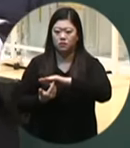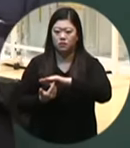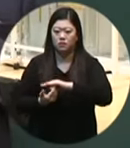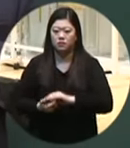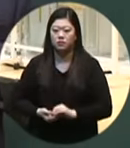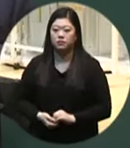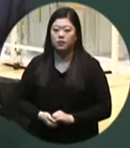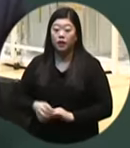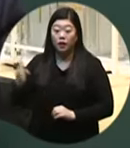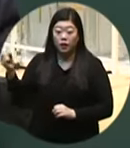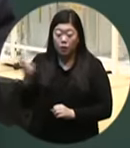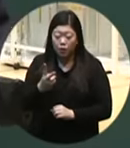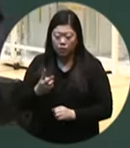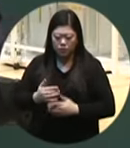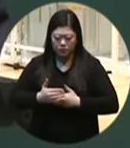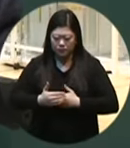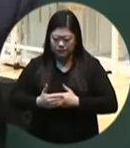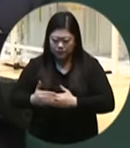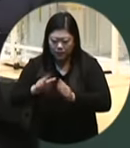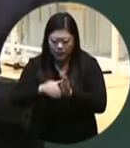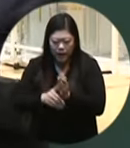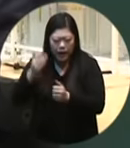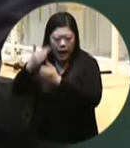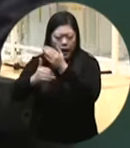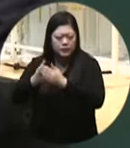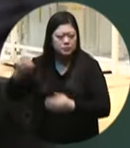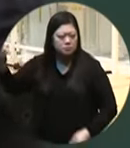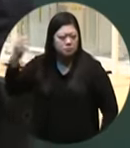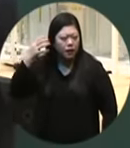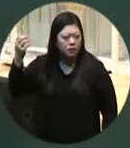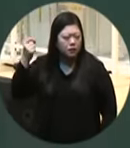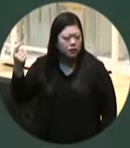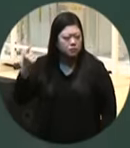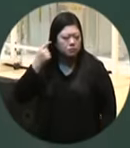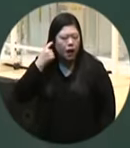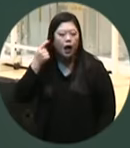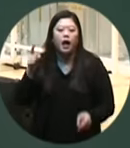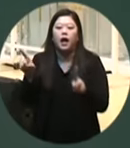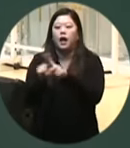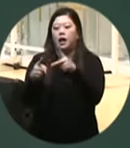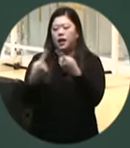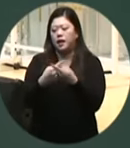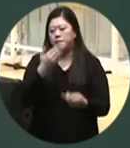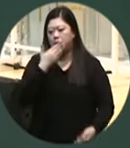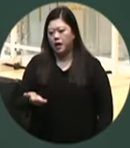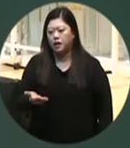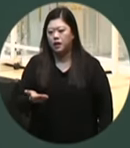게 들려요. You'll be able to hear the word of God. 그게 들려야